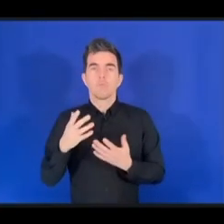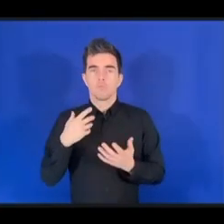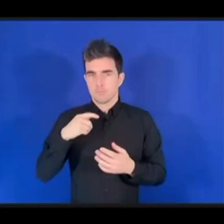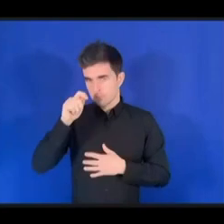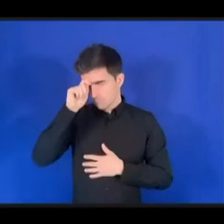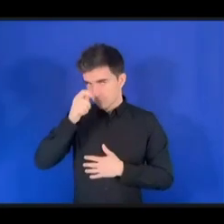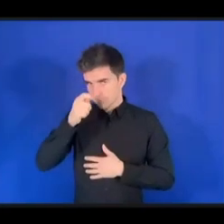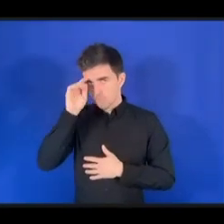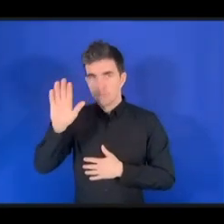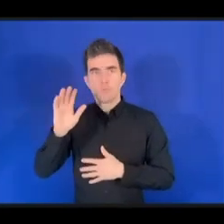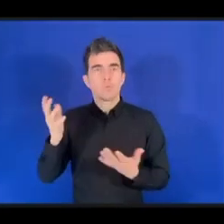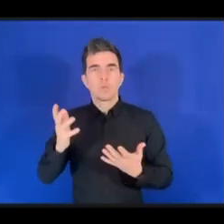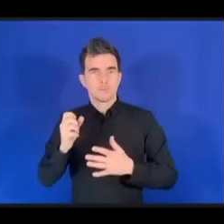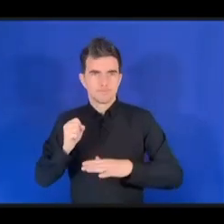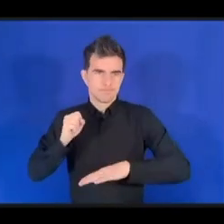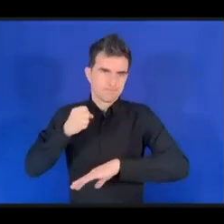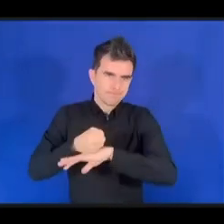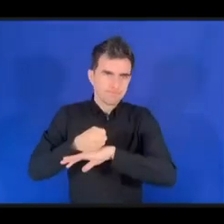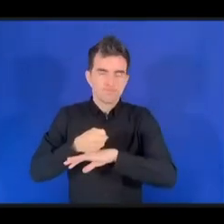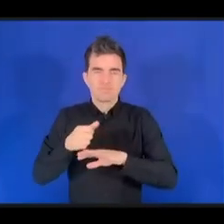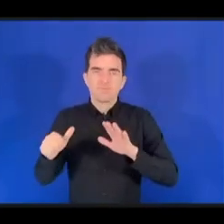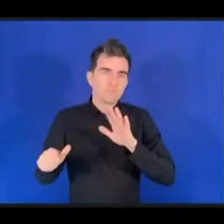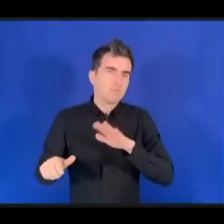ctoにおい